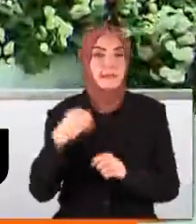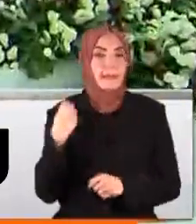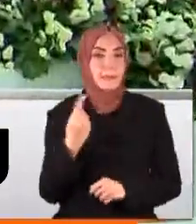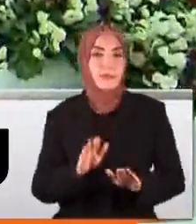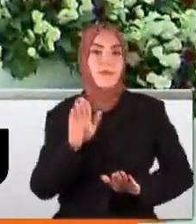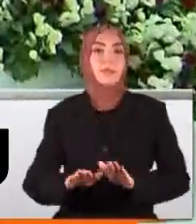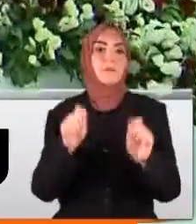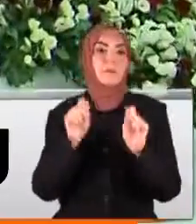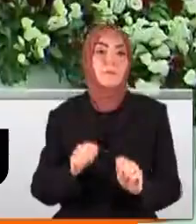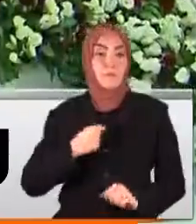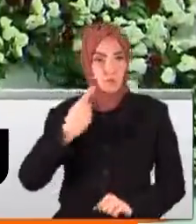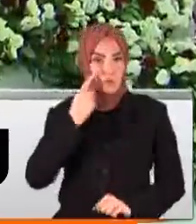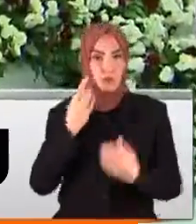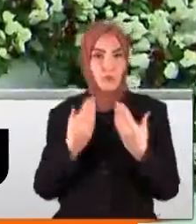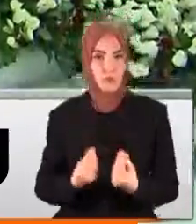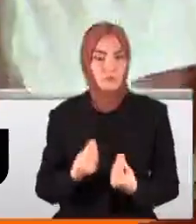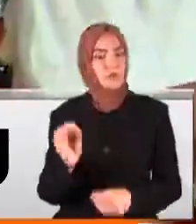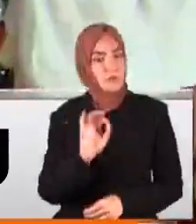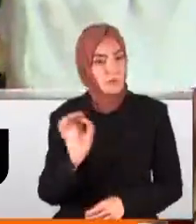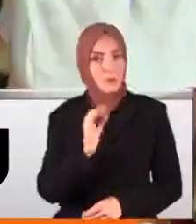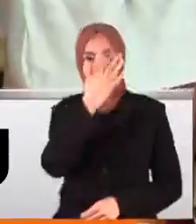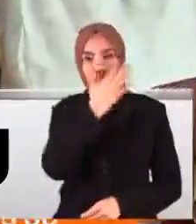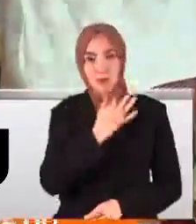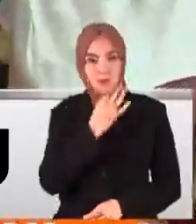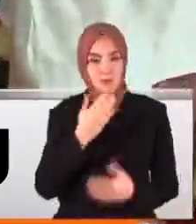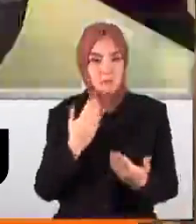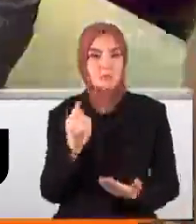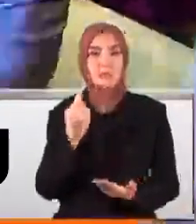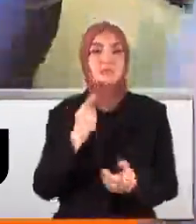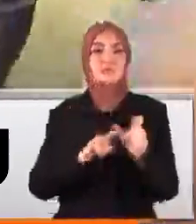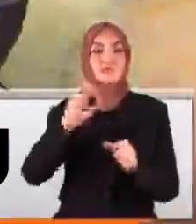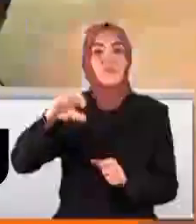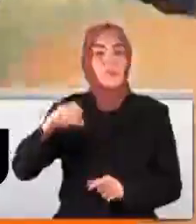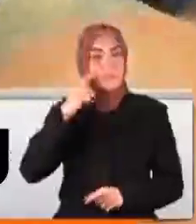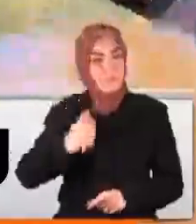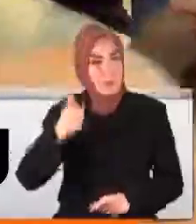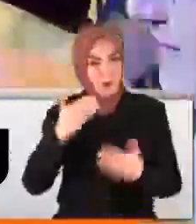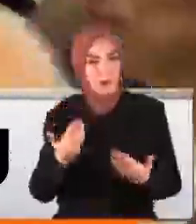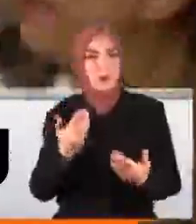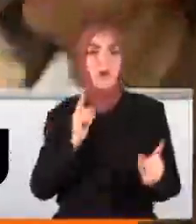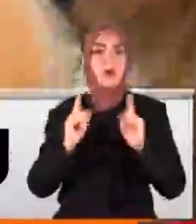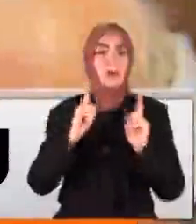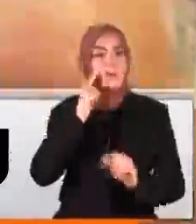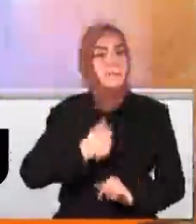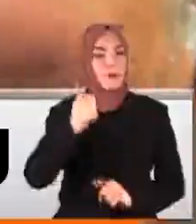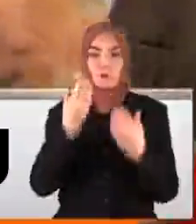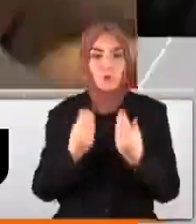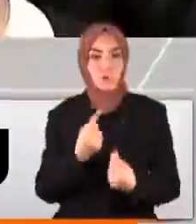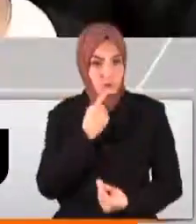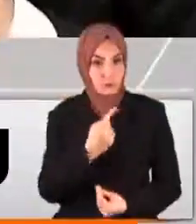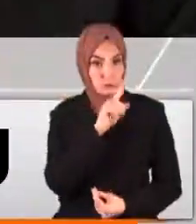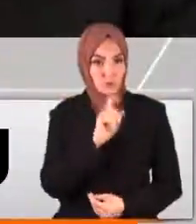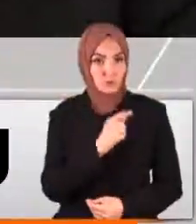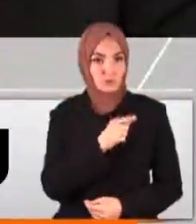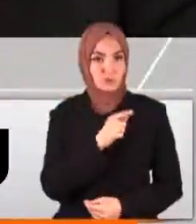Biz iktidara gelirsek elbette başörtülü bir çevre bakanı olur, elbette başörtülü bir adalet bakanı olur diyebiliyor musunuz? En ufak bir